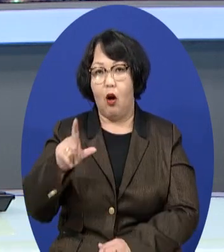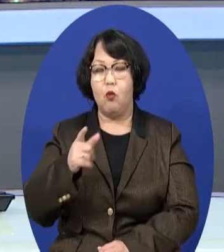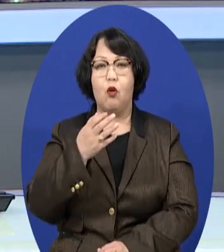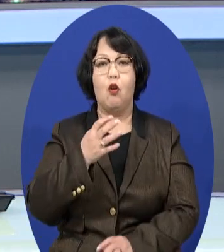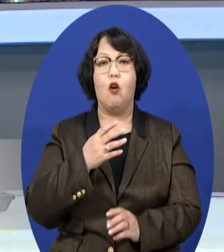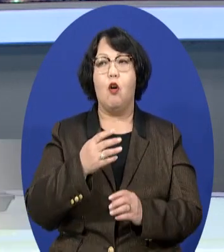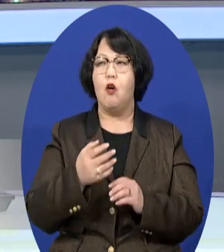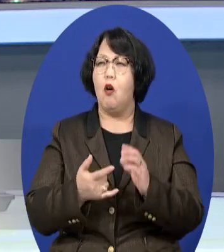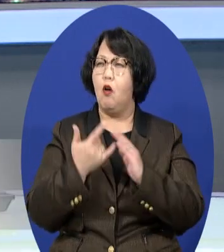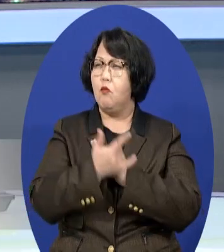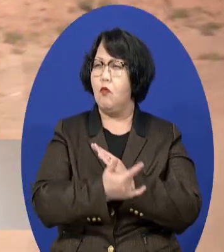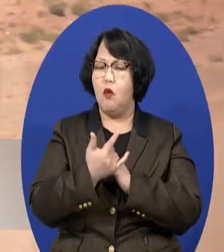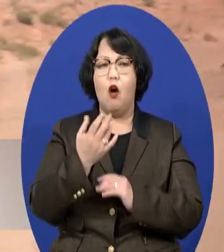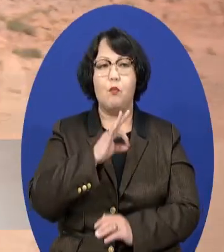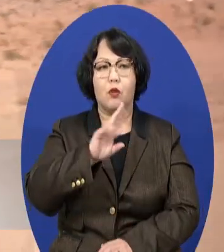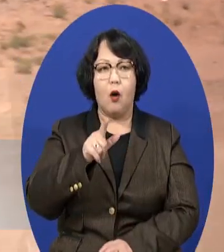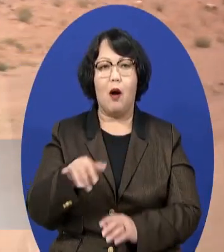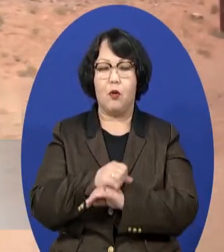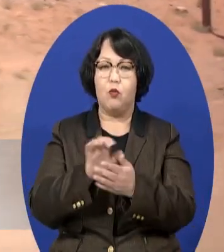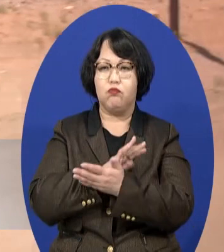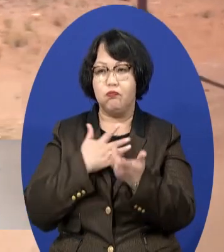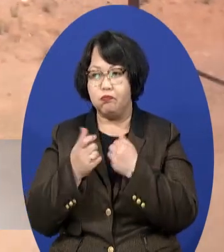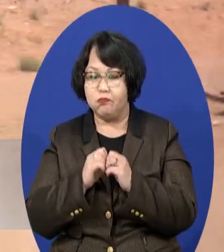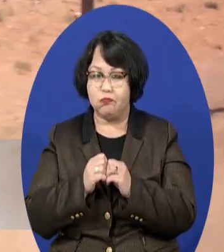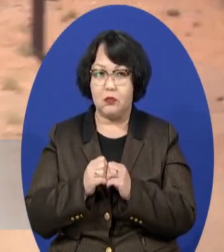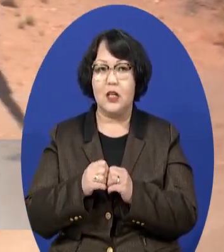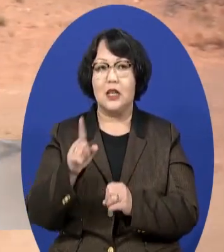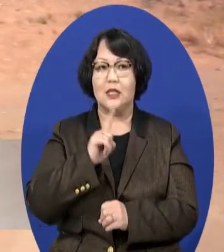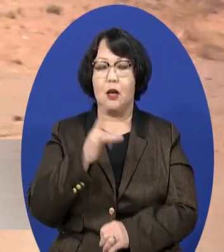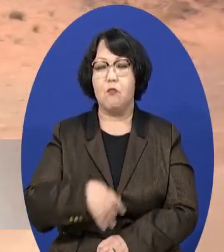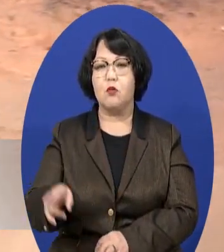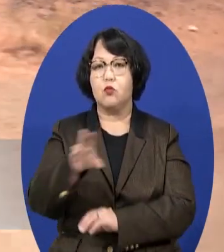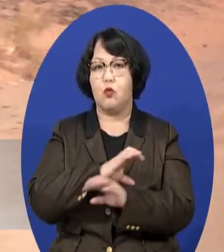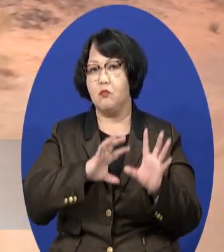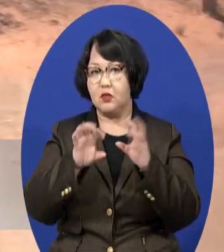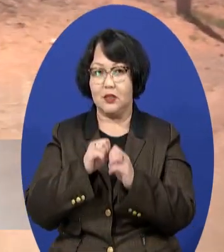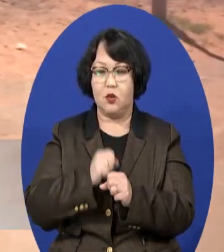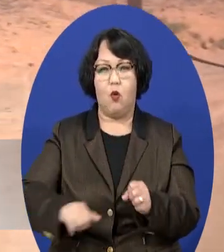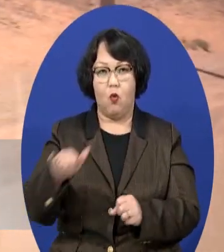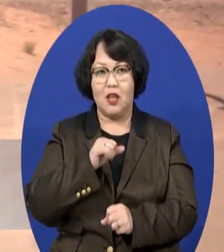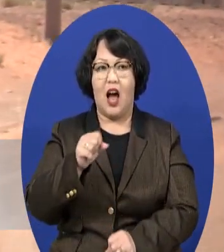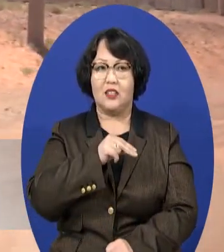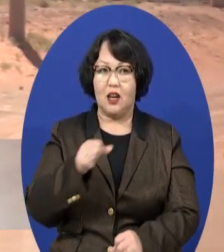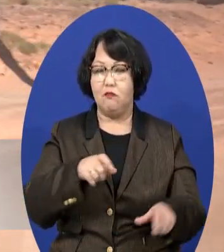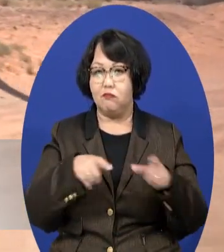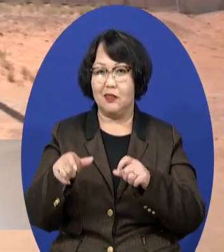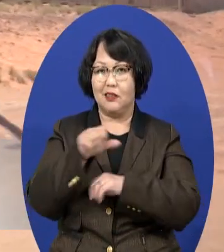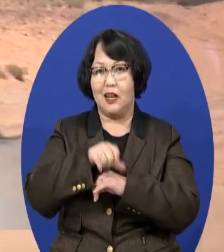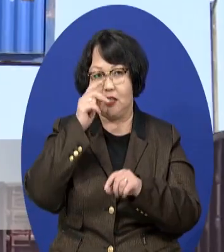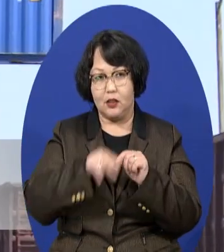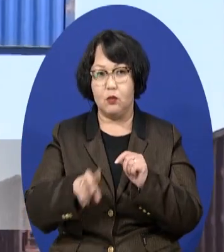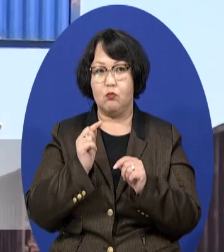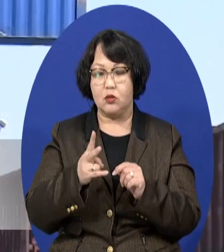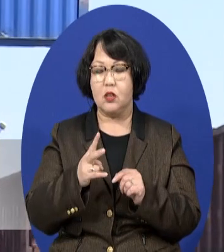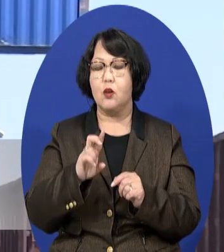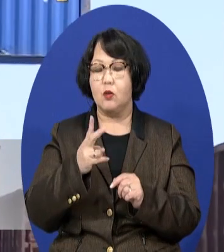аймагуудад шуурхай бүлэг томилох асуудлыг хилцэж, ажлын хэсэг гаргасан, ажлын хэсэг замын үзүмэнд ажиллаж байна. Улс орнтын ачаа тээвэрлэлд гайлийн хяналтын бус, бомбын